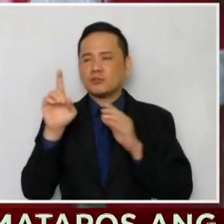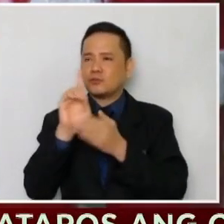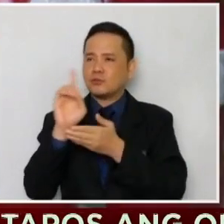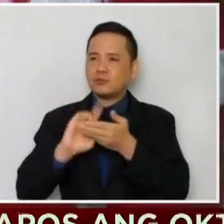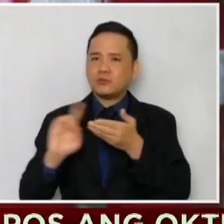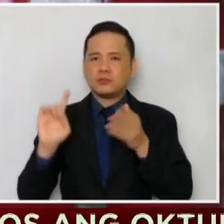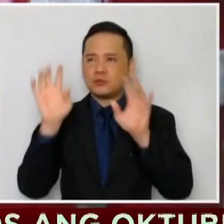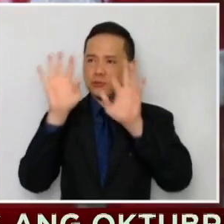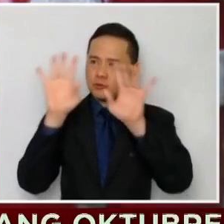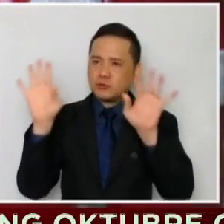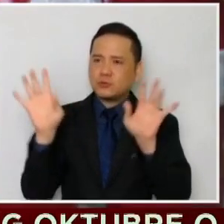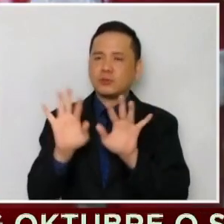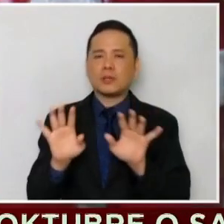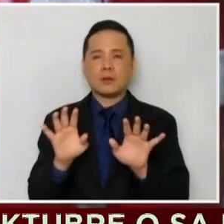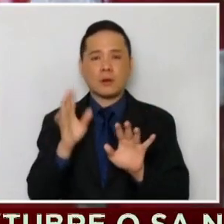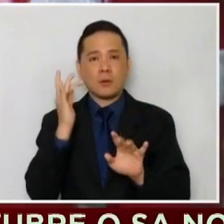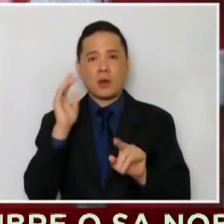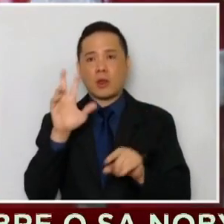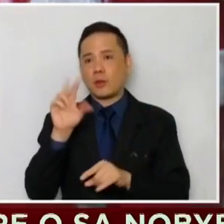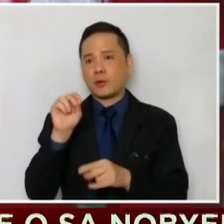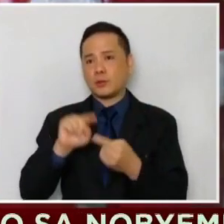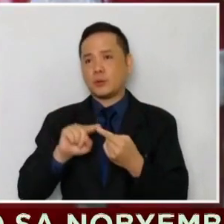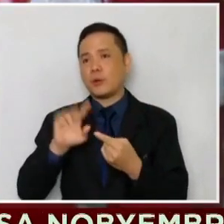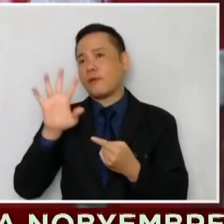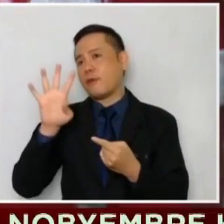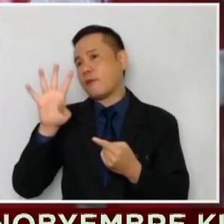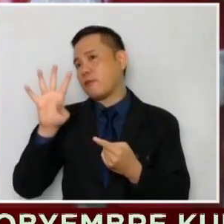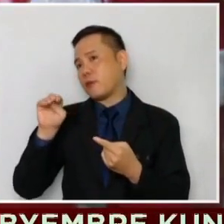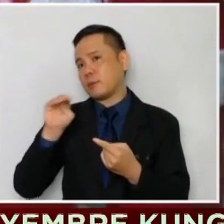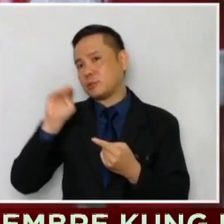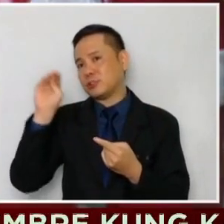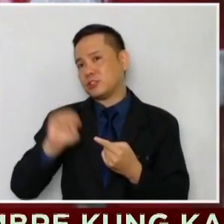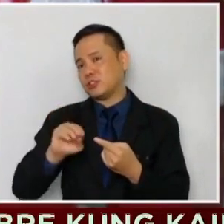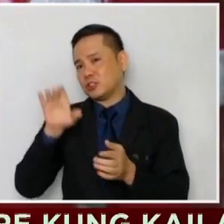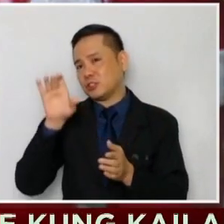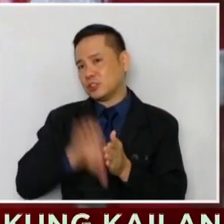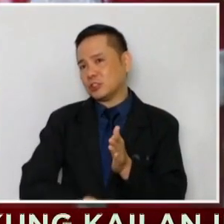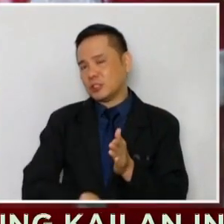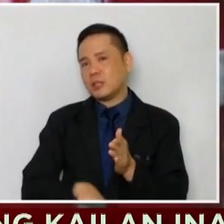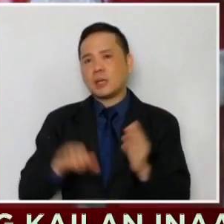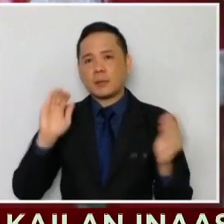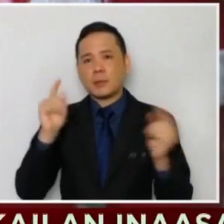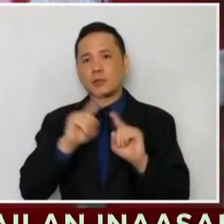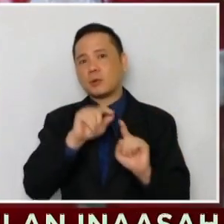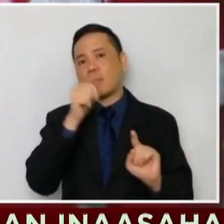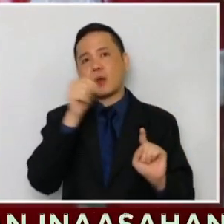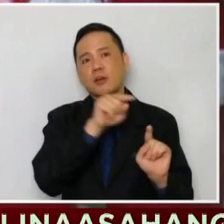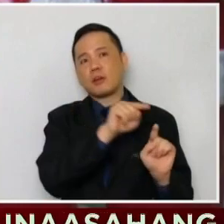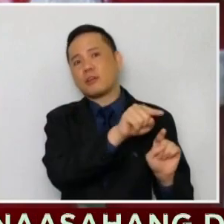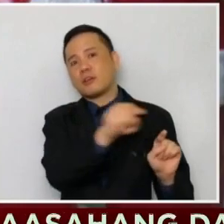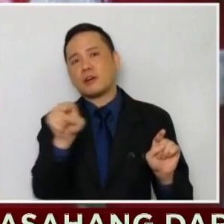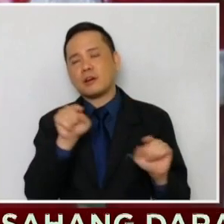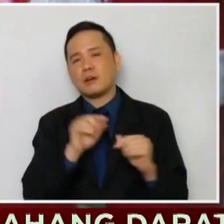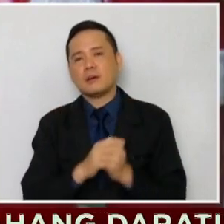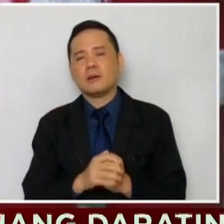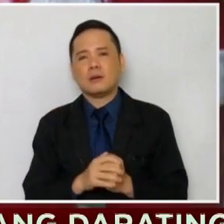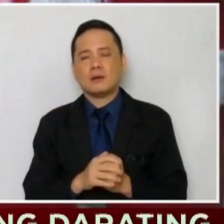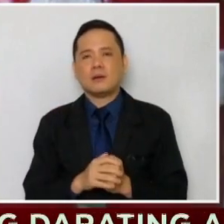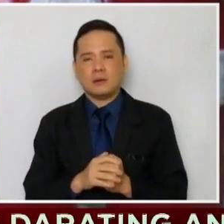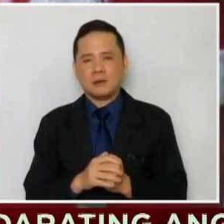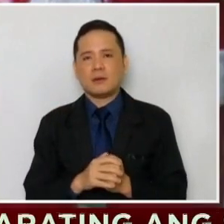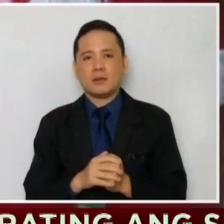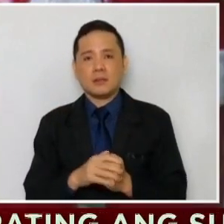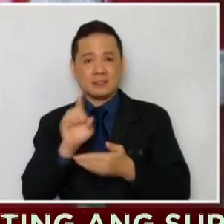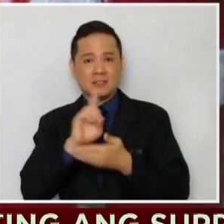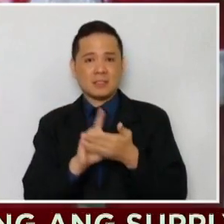aabot dito Henry sa 30 to 40% na mas mura ang presyo ng mga produkto dito. At tiyak Henry na maganda ang